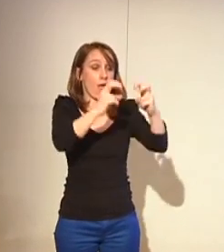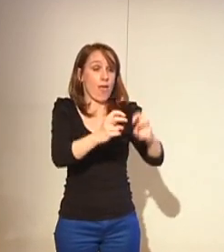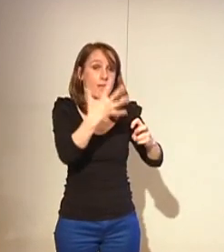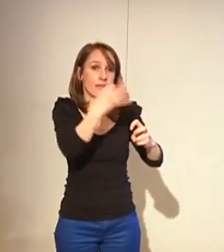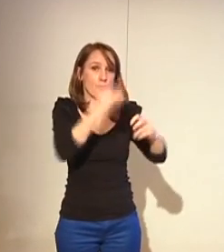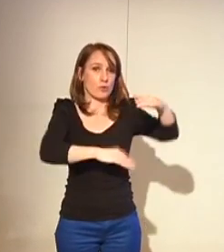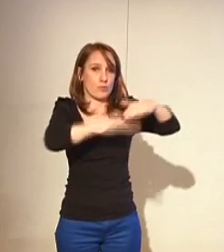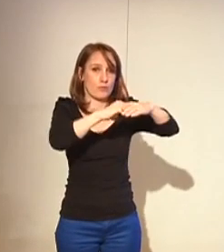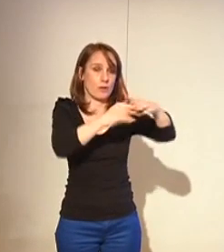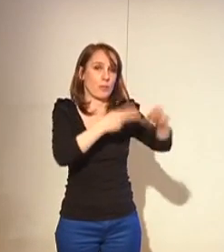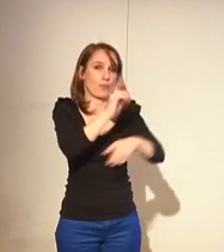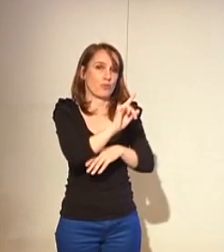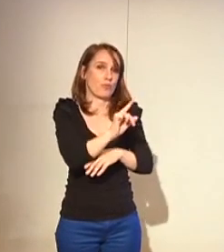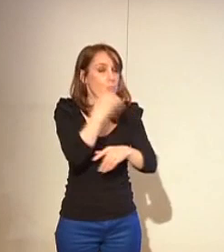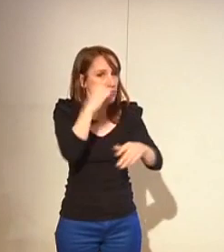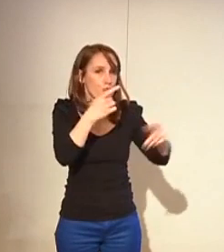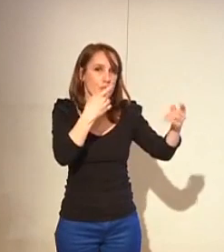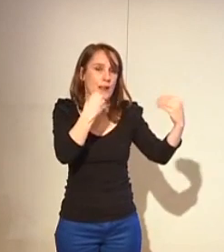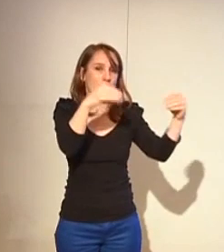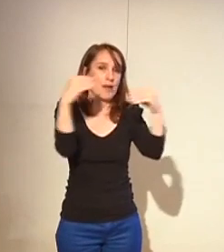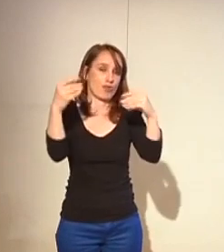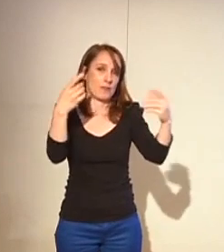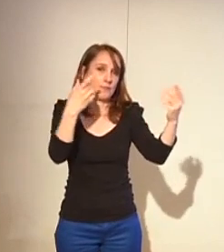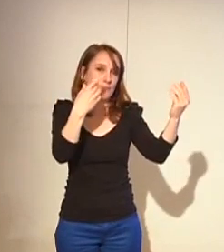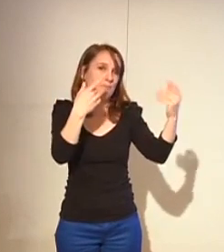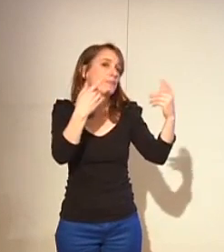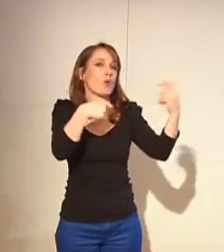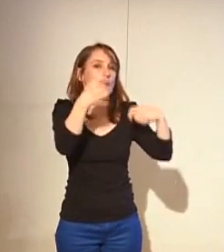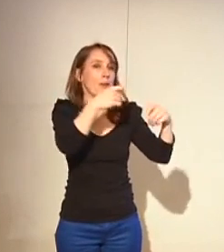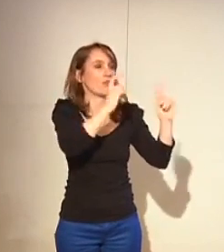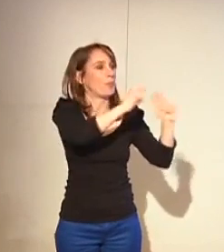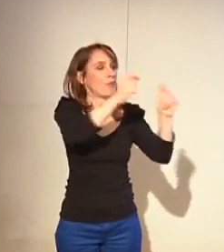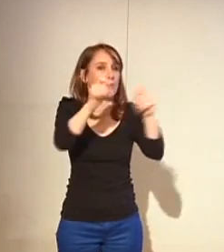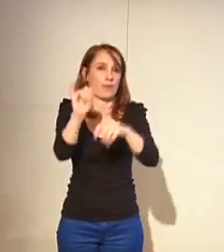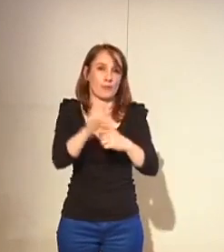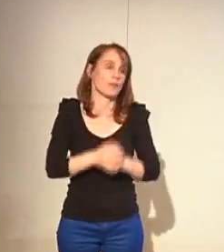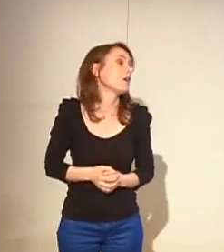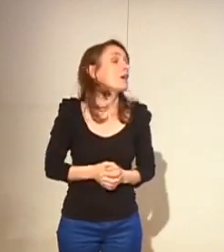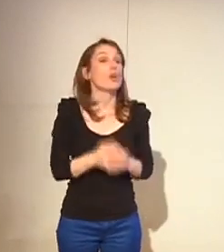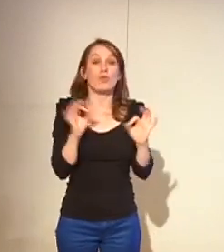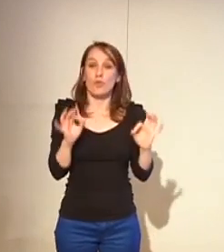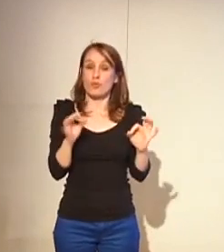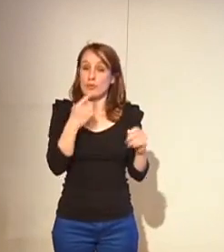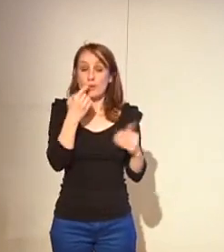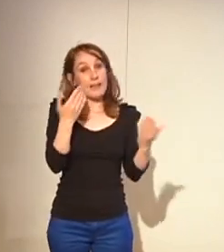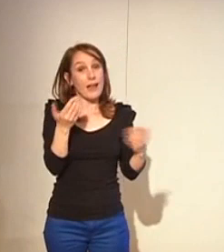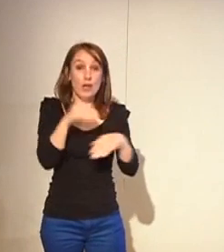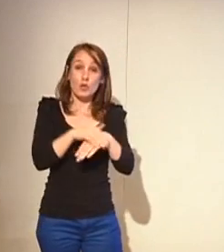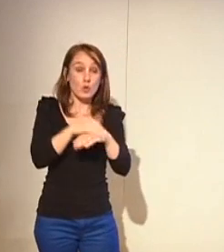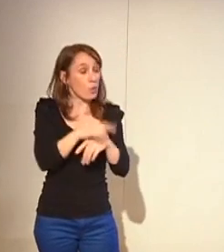des marchés et donc en réalité ce soir par cette rédaction vous vous